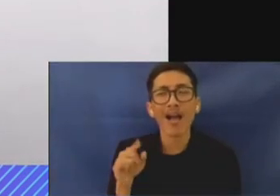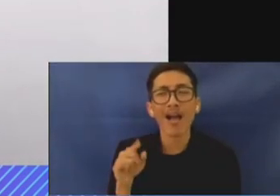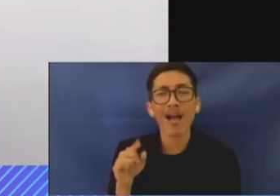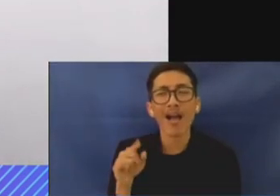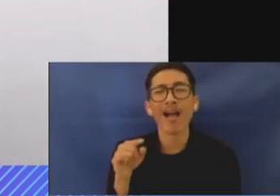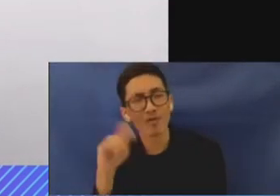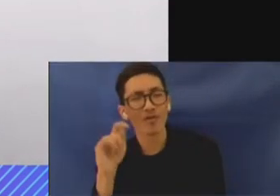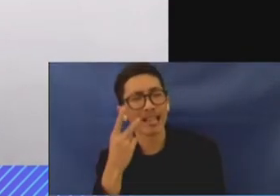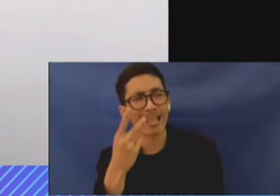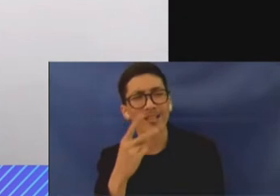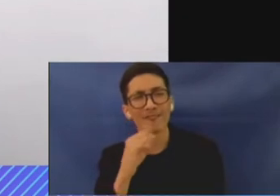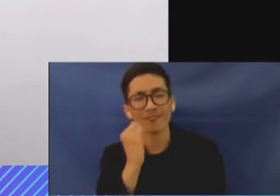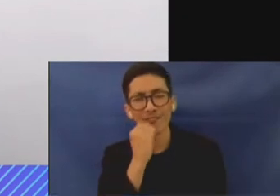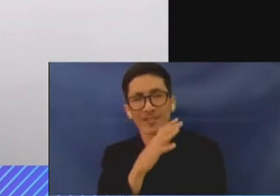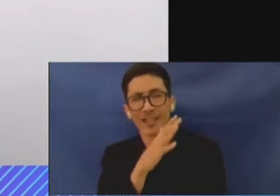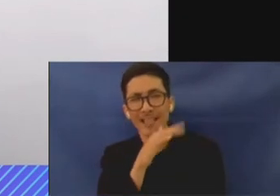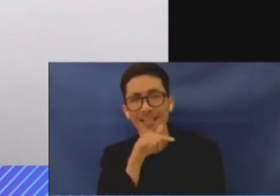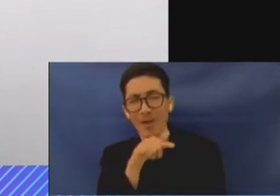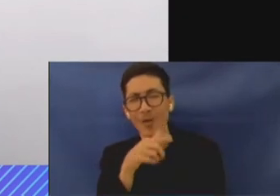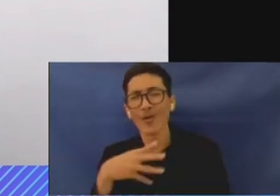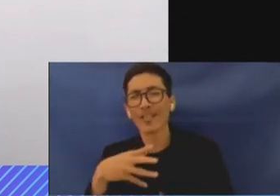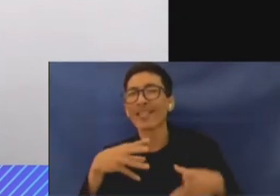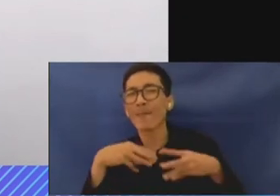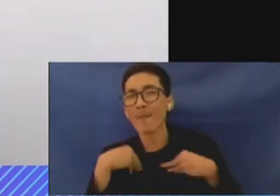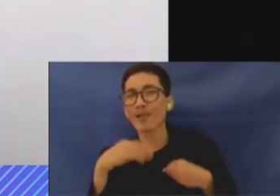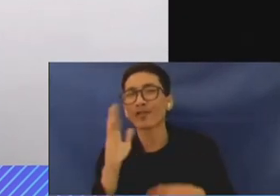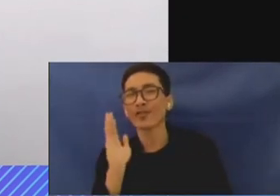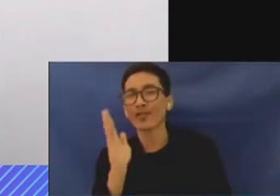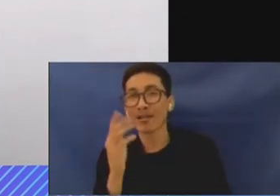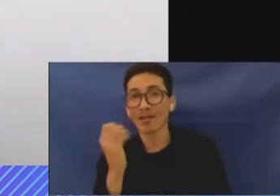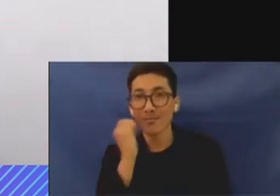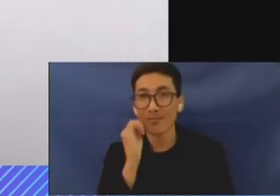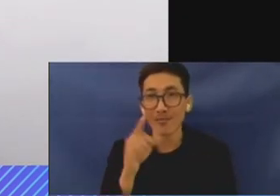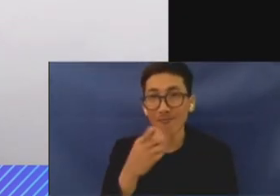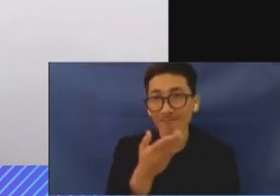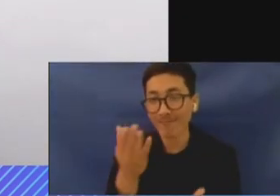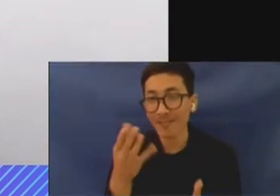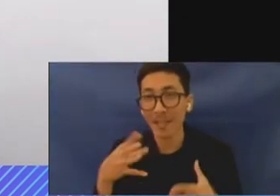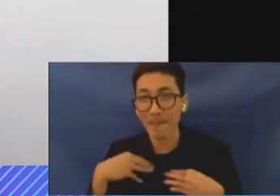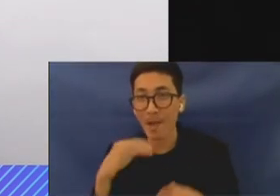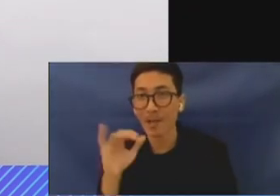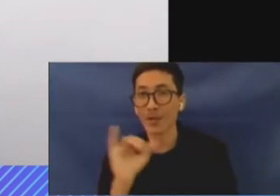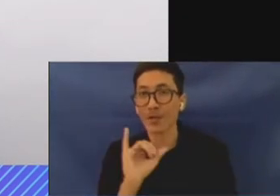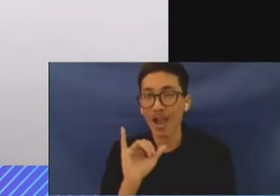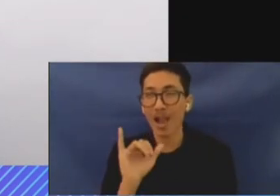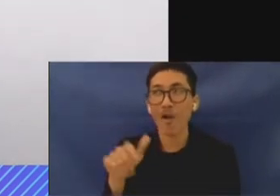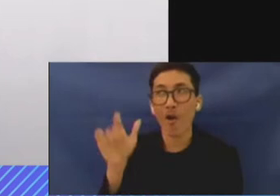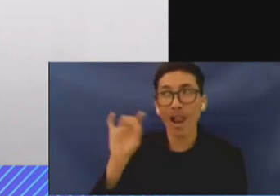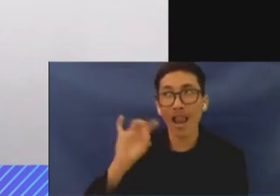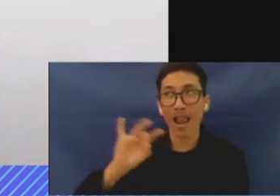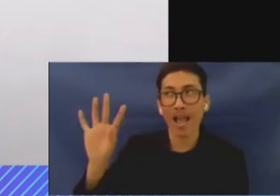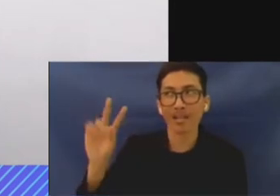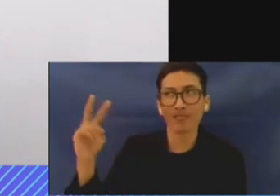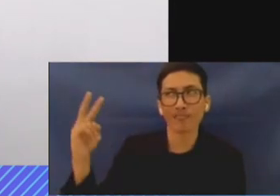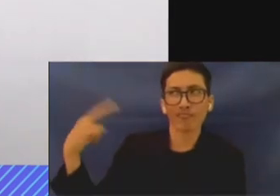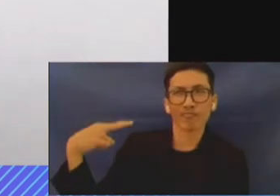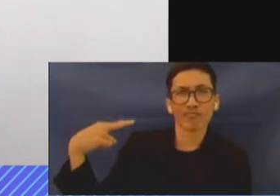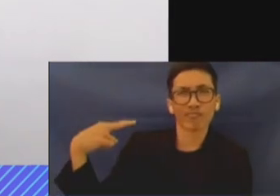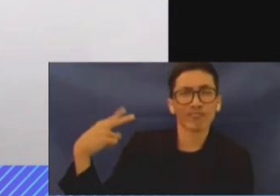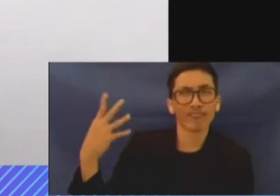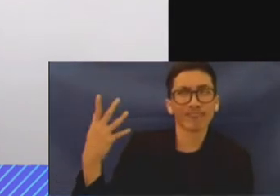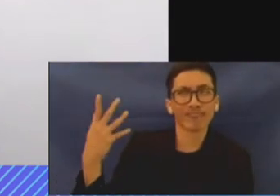udah benar-benar menerima, dan juga ibu-ibu lainnya pasti menerima juga. Yang mana ketika ada orang yang kemudian bersikap A, ibu malah